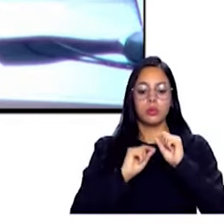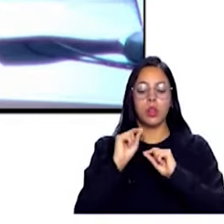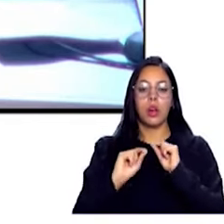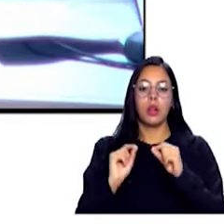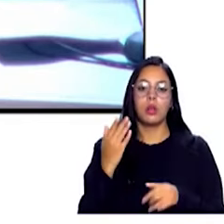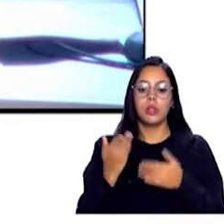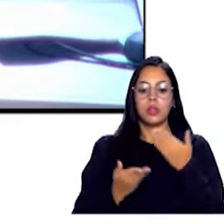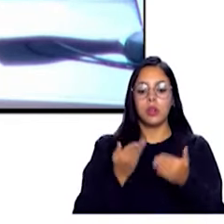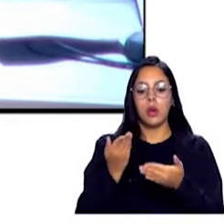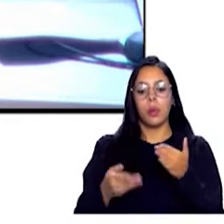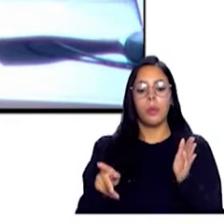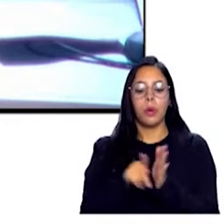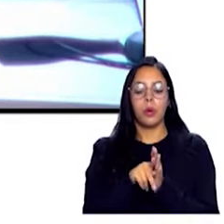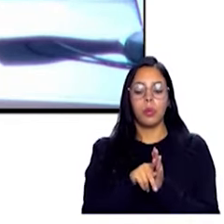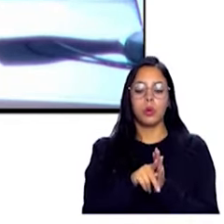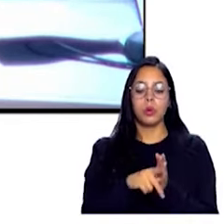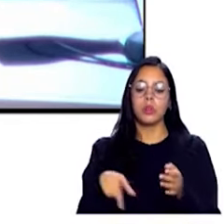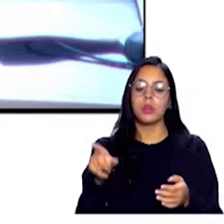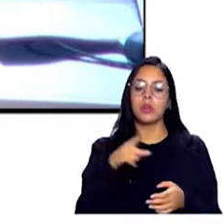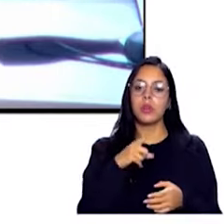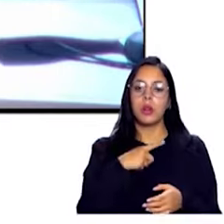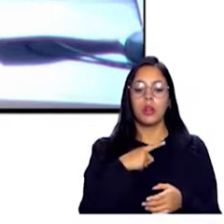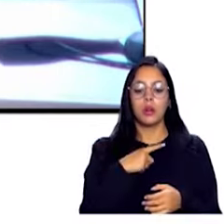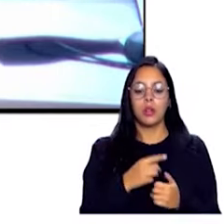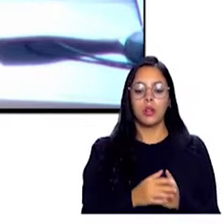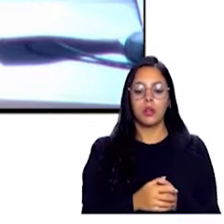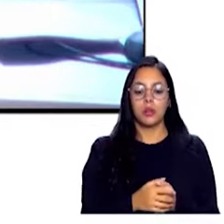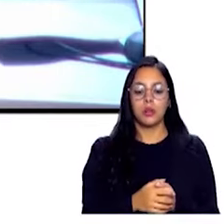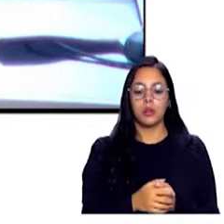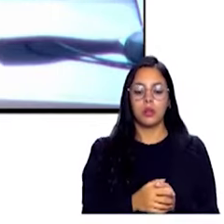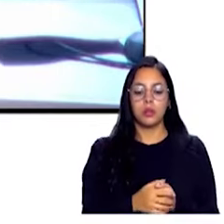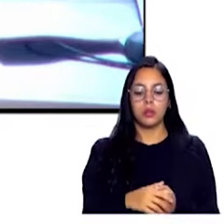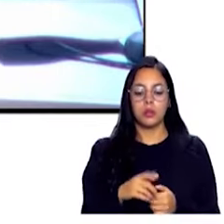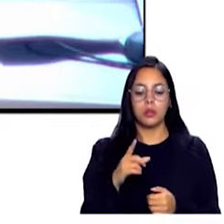les méthodes de travail à la cour de cassation qui sont révisé